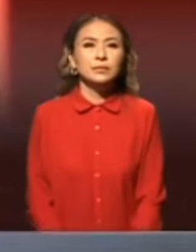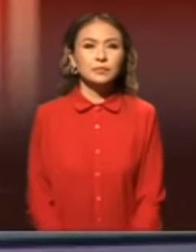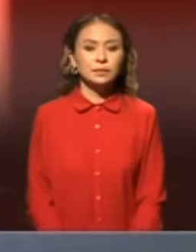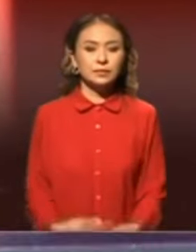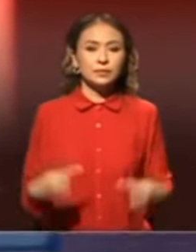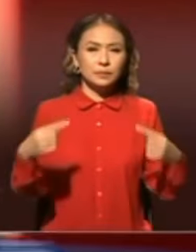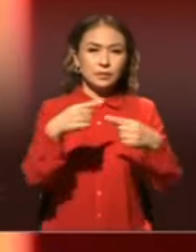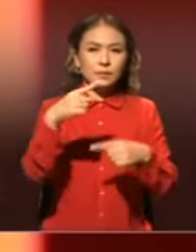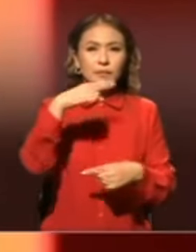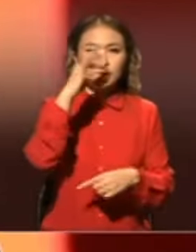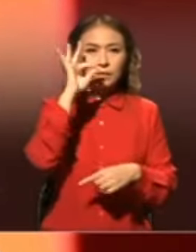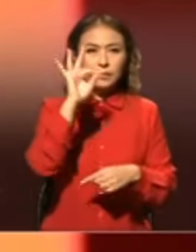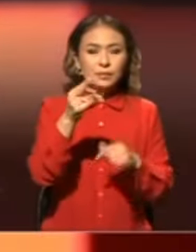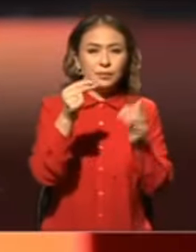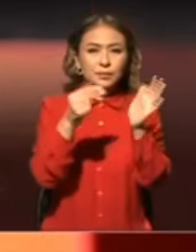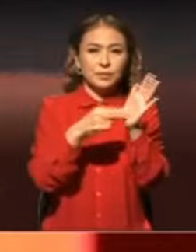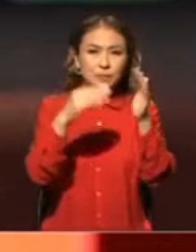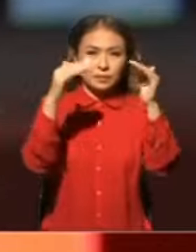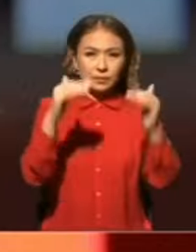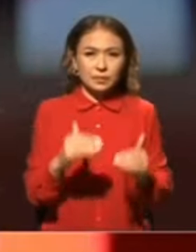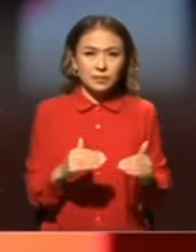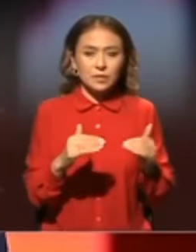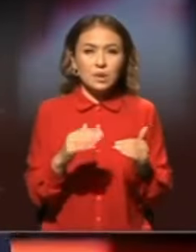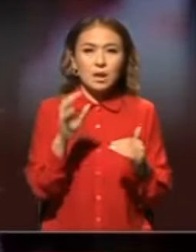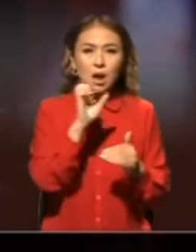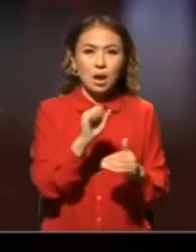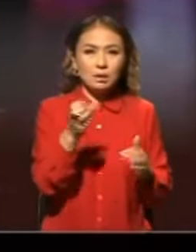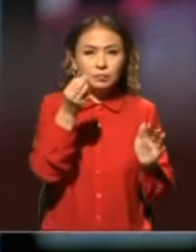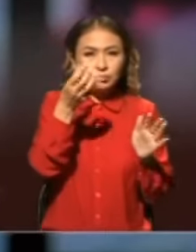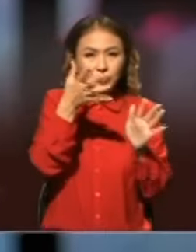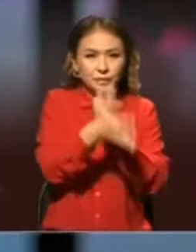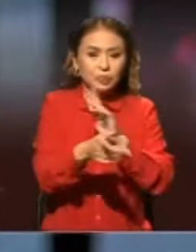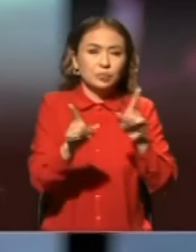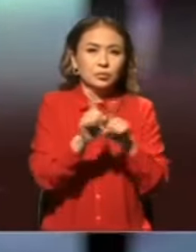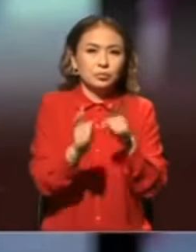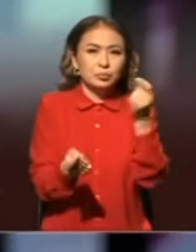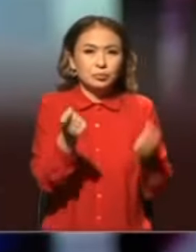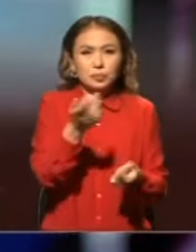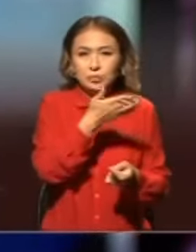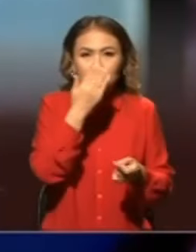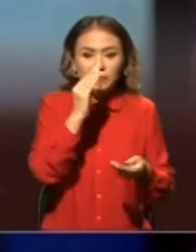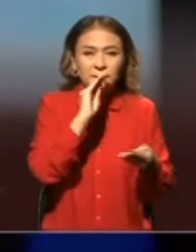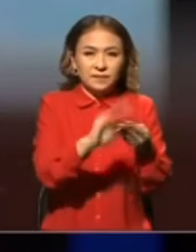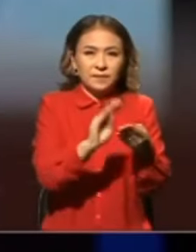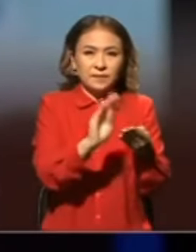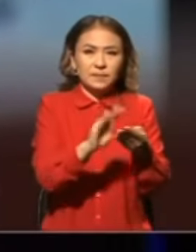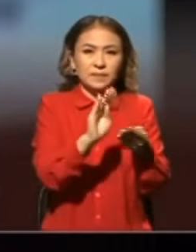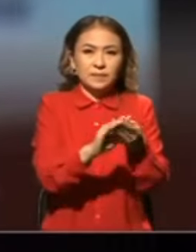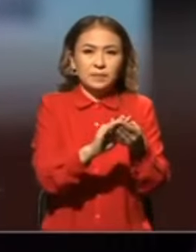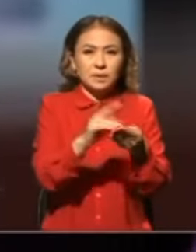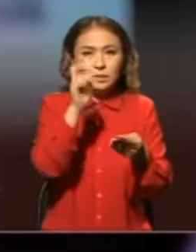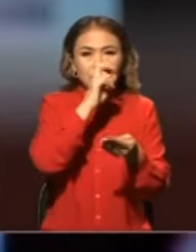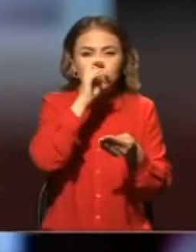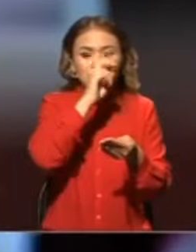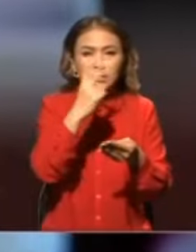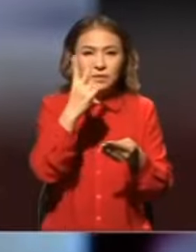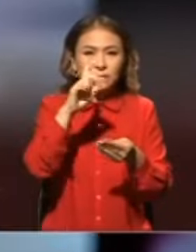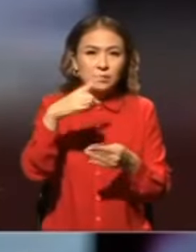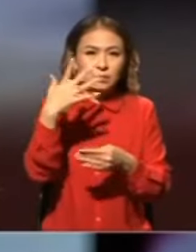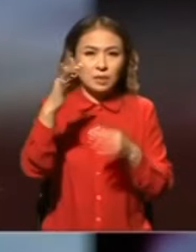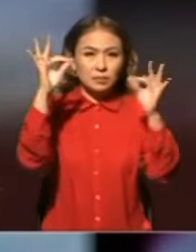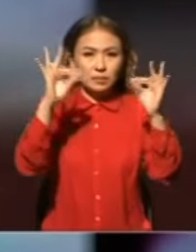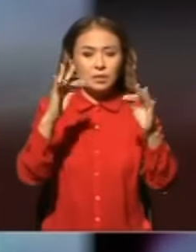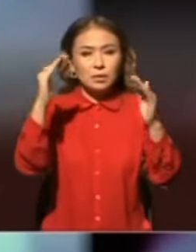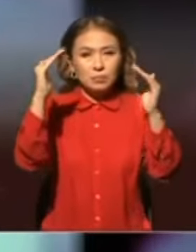дұрыс айтасыз. Енді баға түсіп кетті қазір. Ал шығымдар үйтіп арзандаған жоқ па 2,5 үш есе? Жанар жағарма 2,5 есе арзандады ма